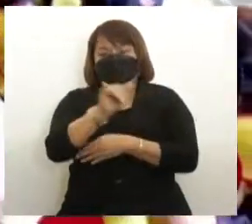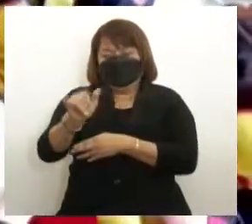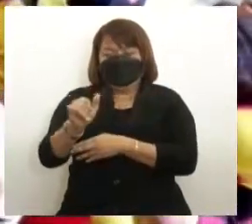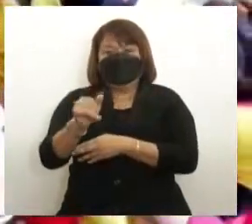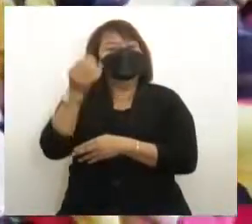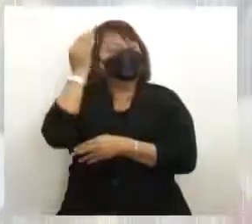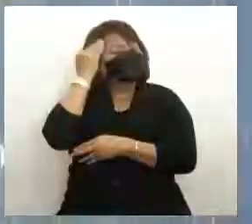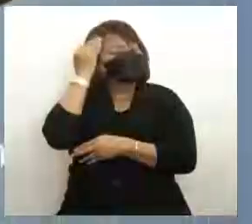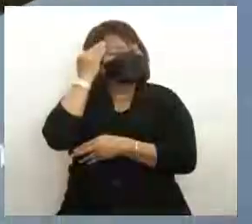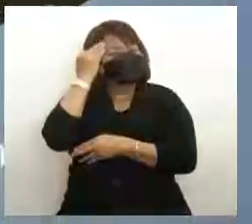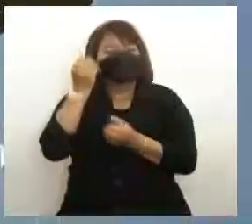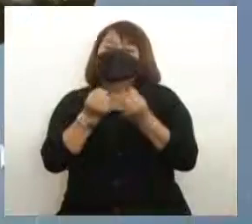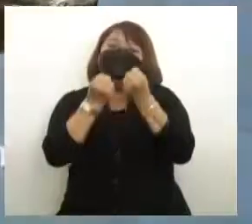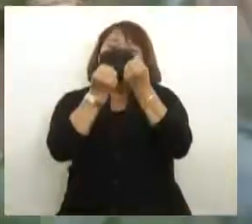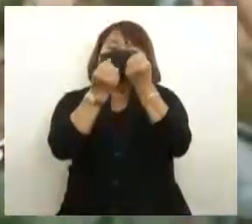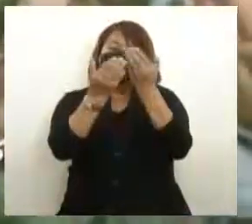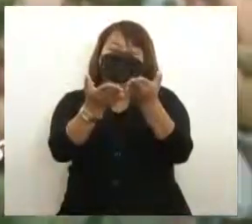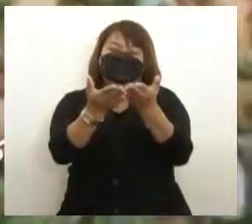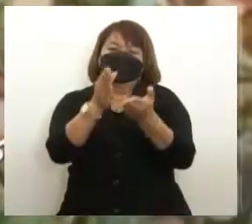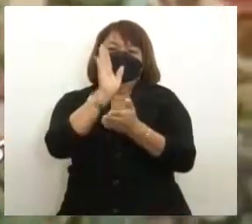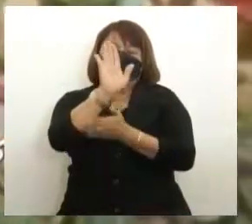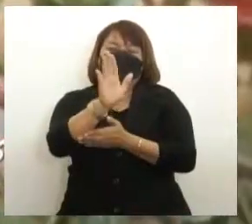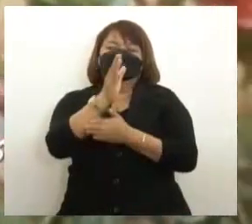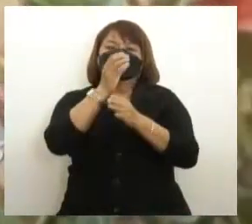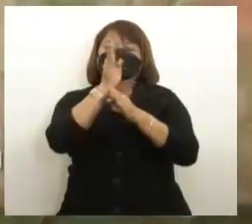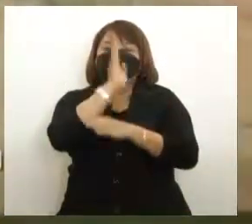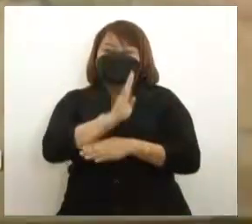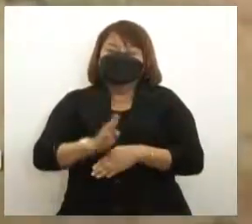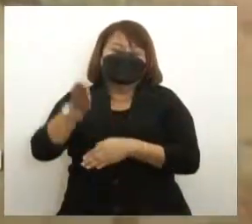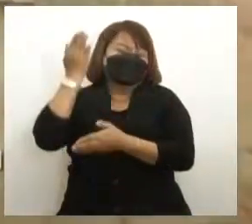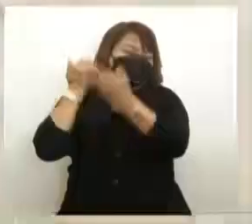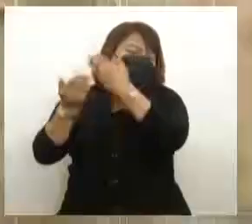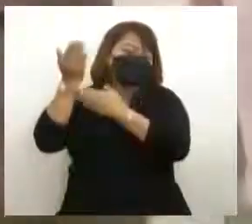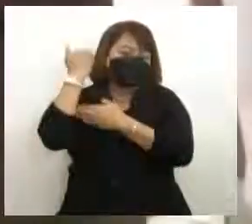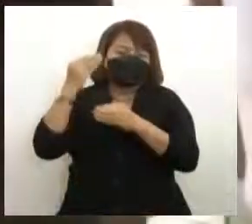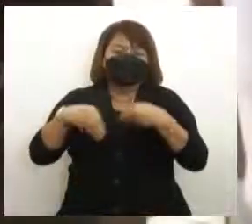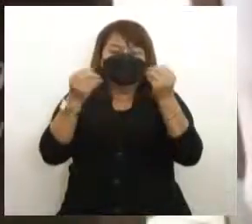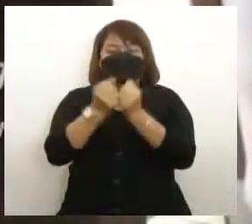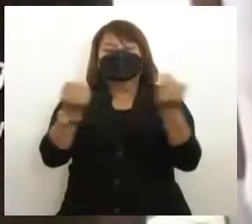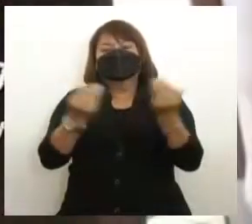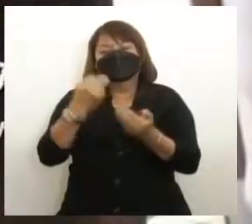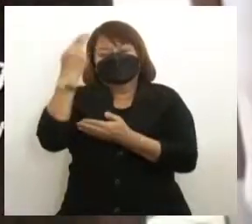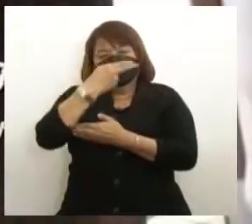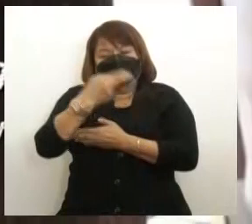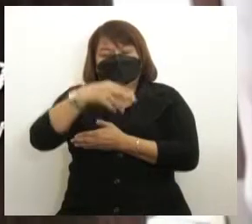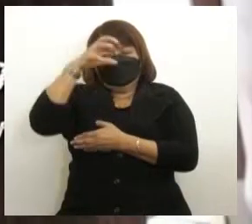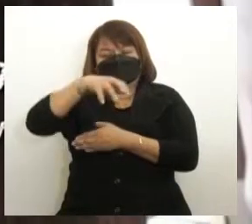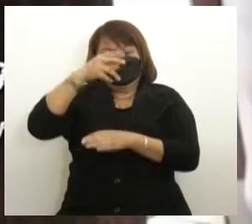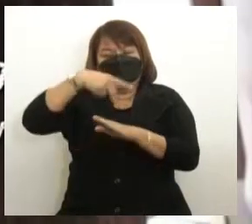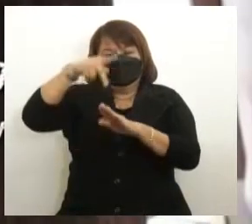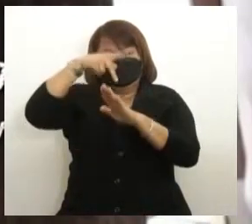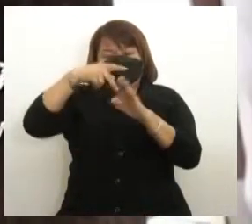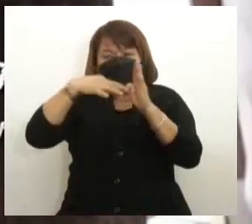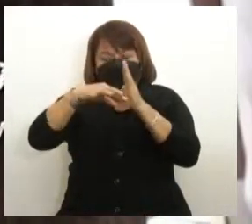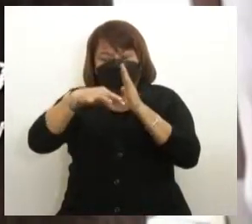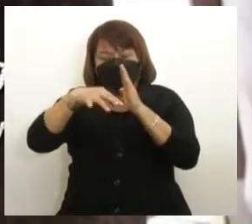หนักถึงความเสียสละของบรรพบุรุษที่ได้มีไว้ให้แก่ลูกหลานสำนักงานเขตพื้นที่การศึกษาประถมศึกษาแพร่เ